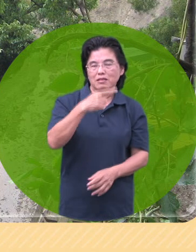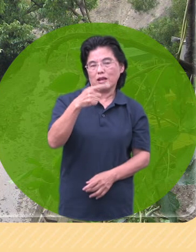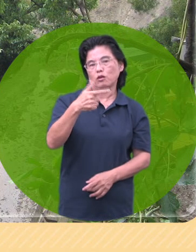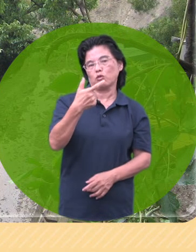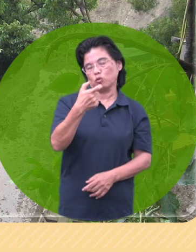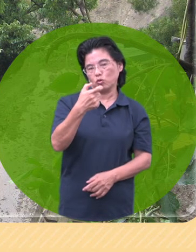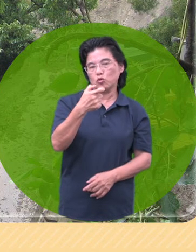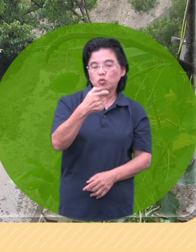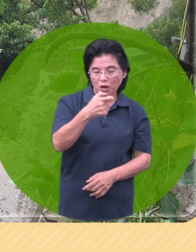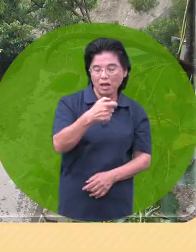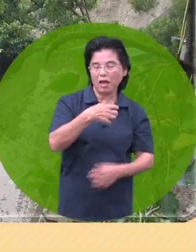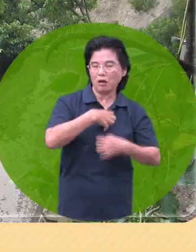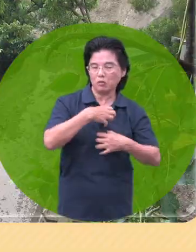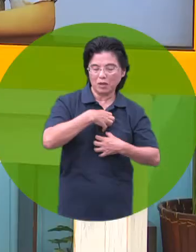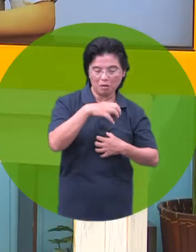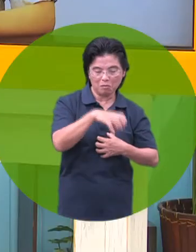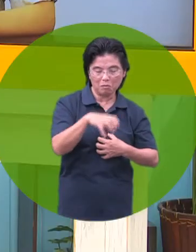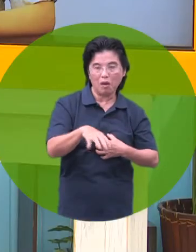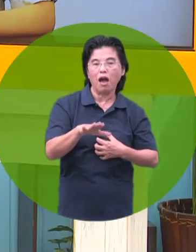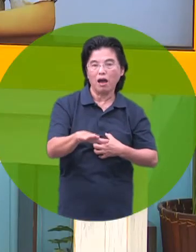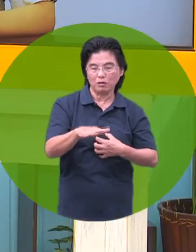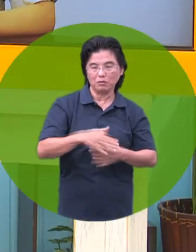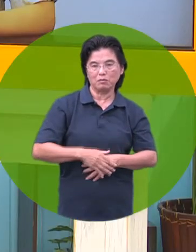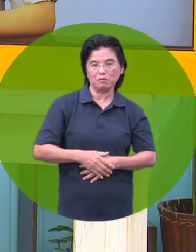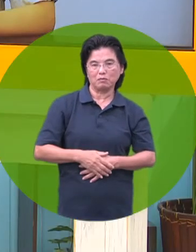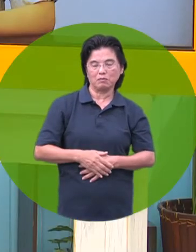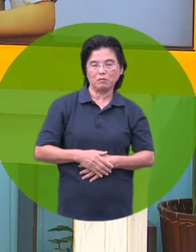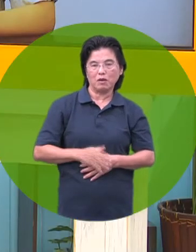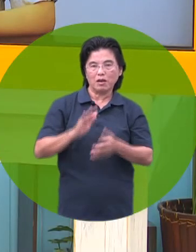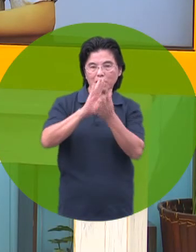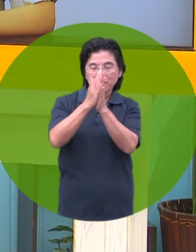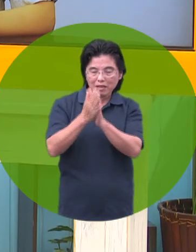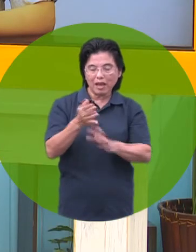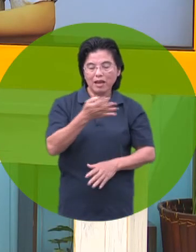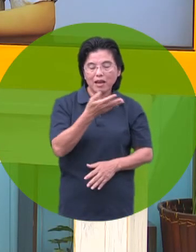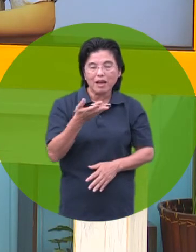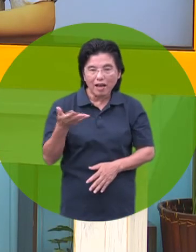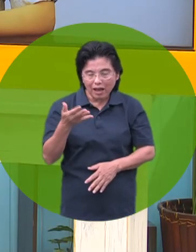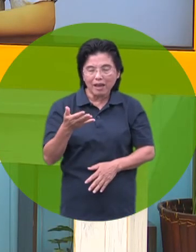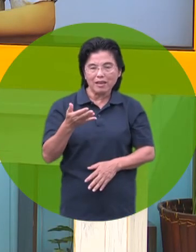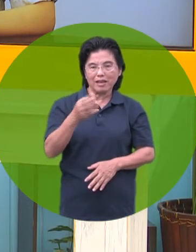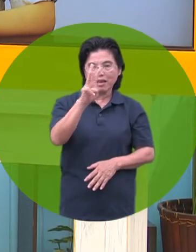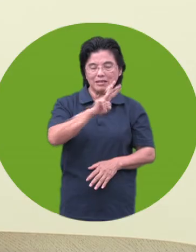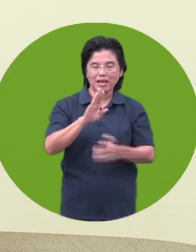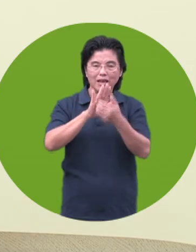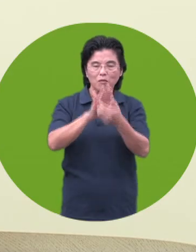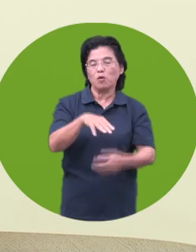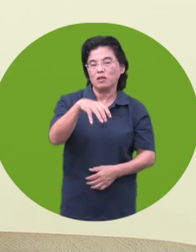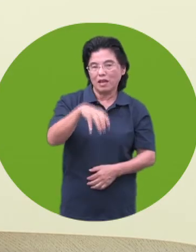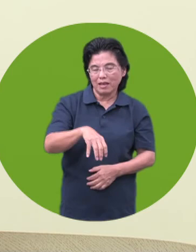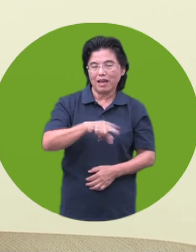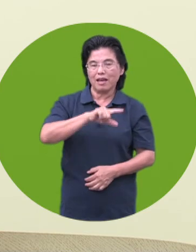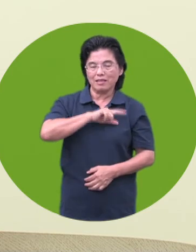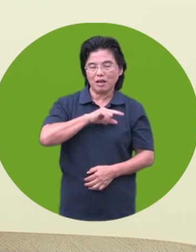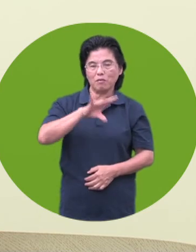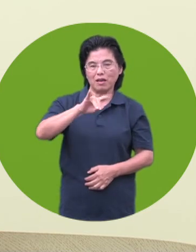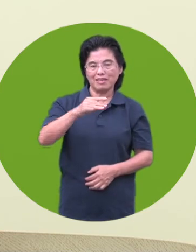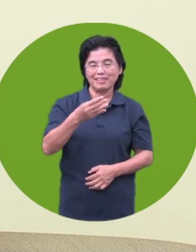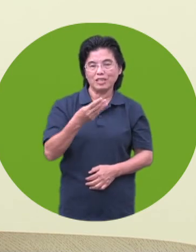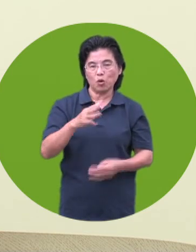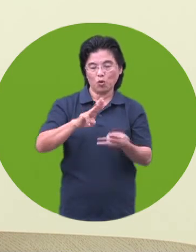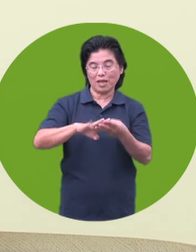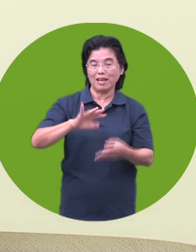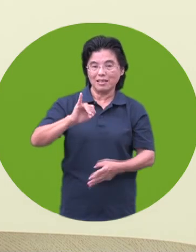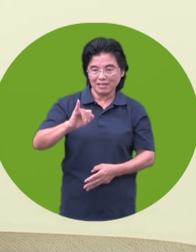が指定されています。 県海岸防災課の許田さんにお話を伺います。許田さん、よろしくお願いします